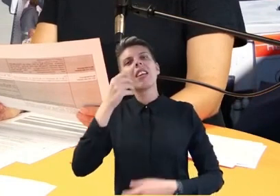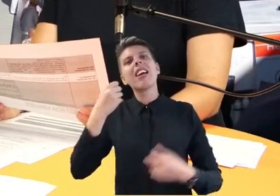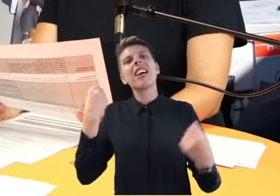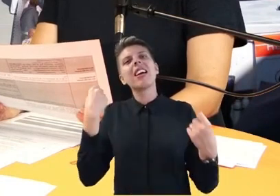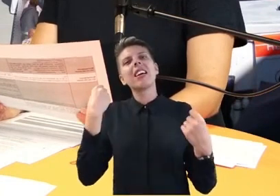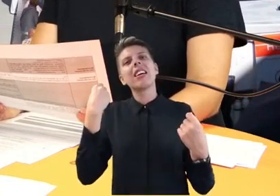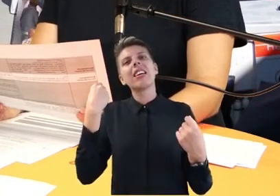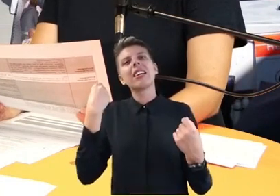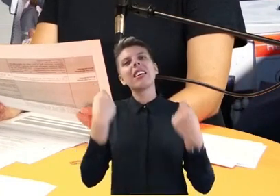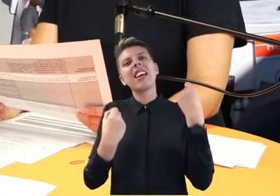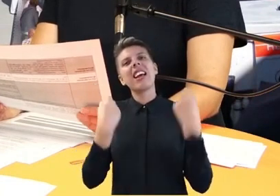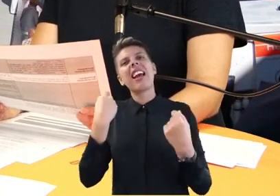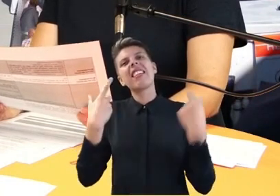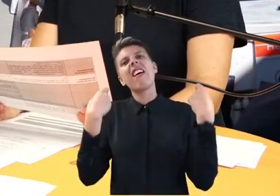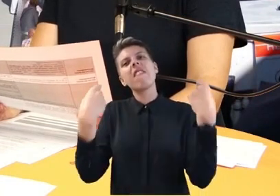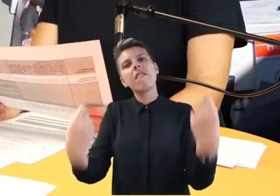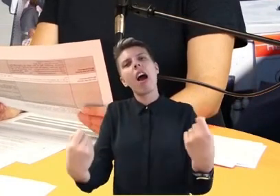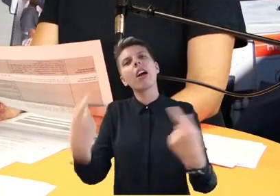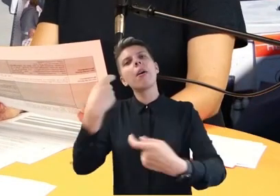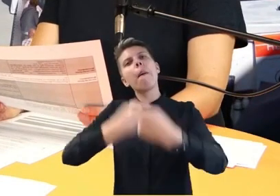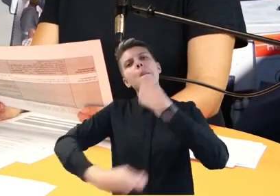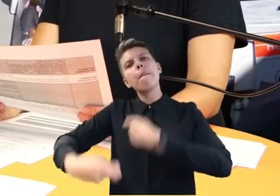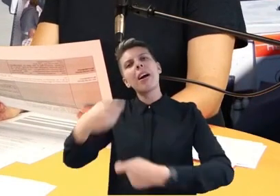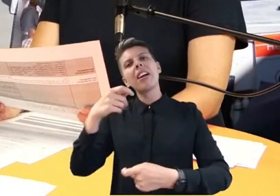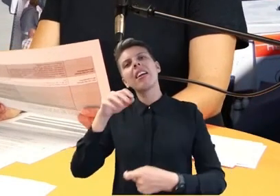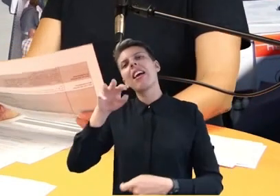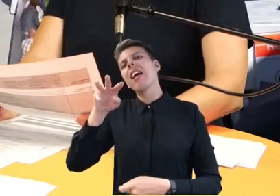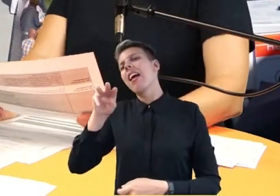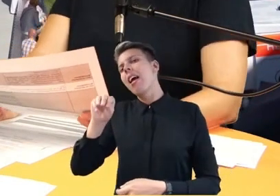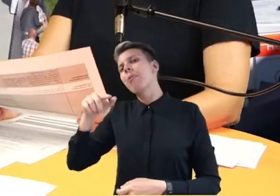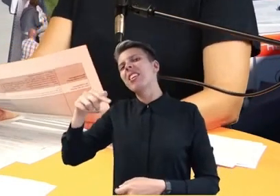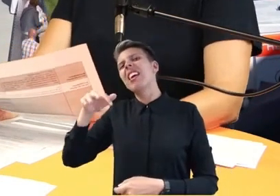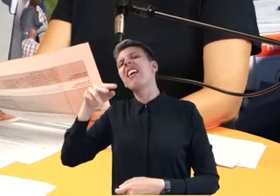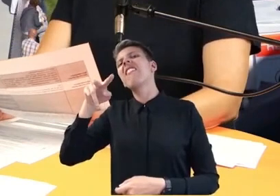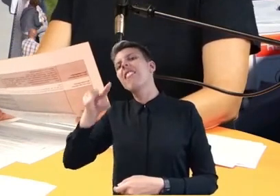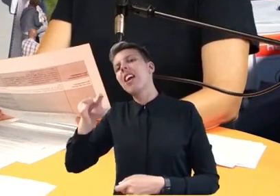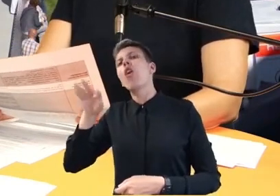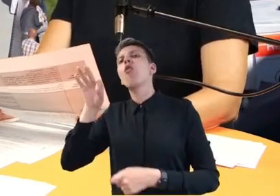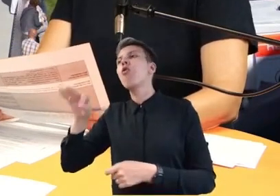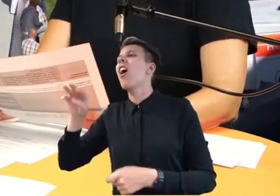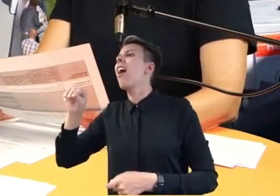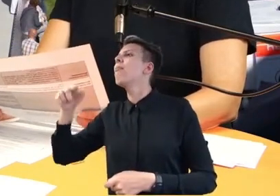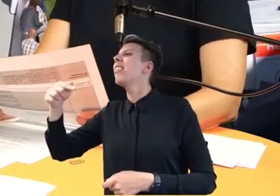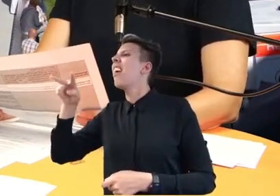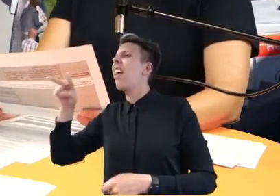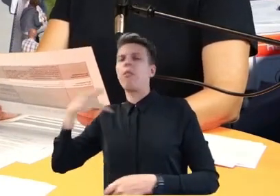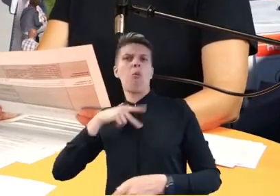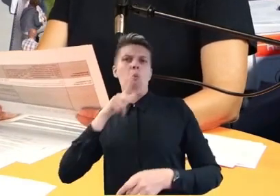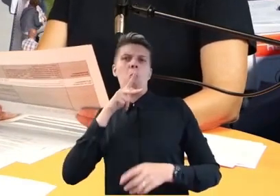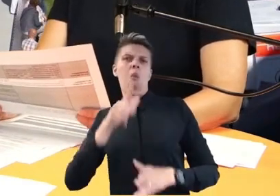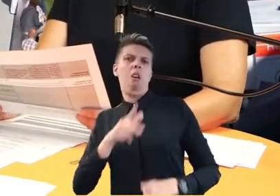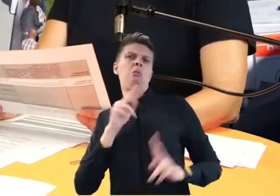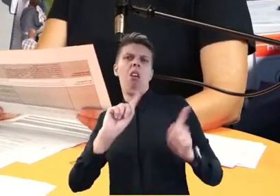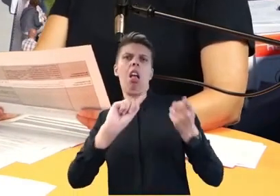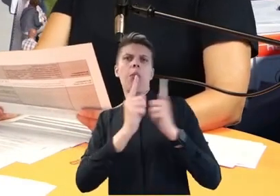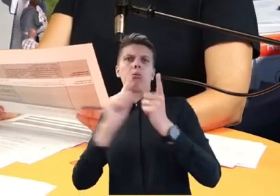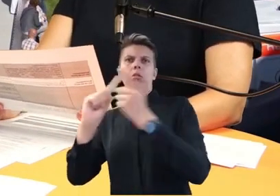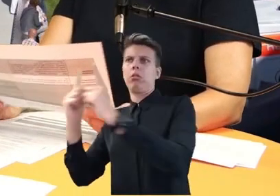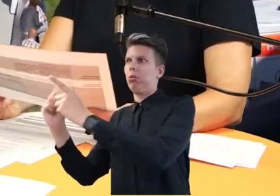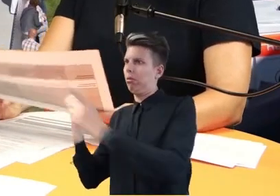Gerätewagenbehandlung und der ganzen dem MTW für die MTFs wunderbare Abkürzung irgendwie